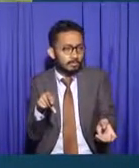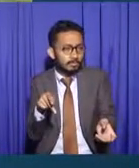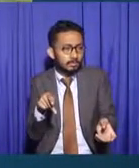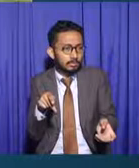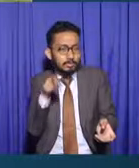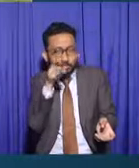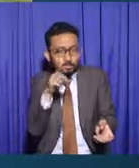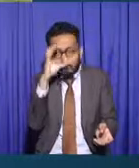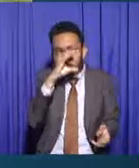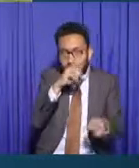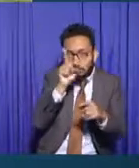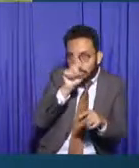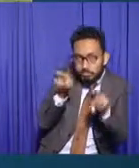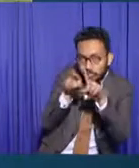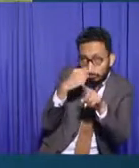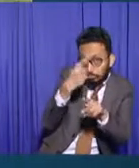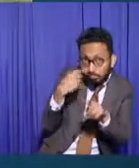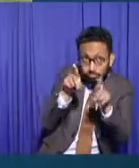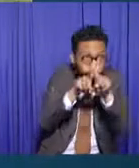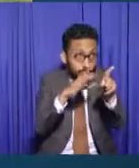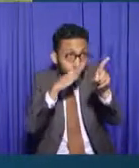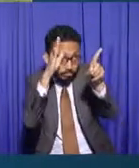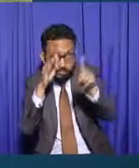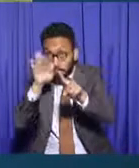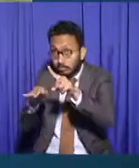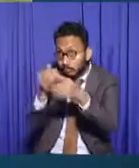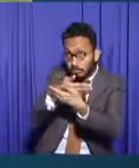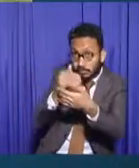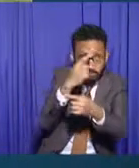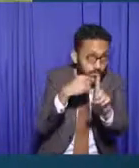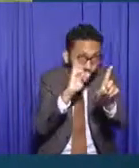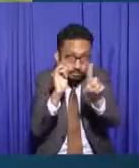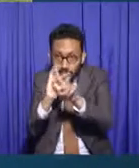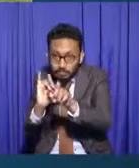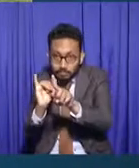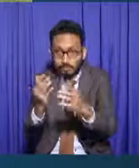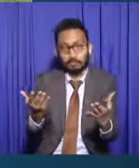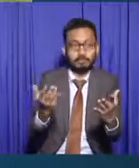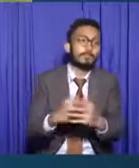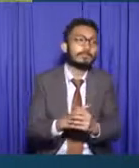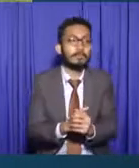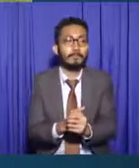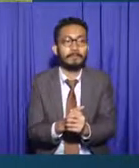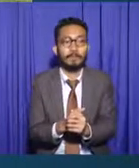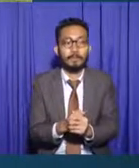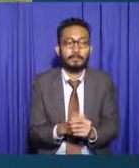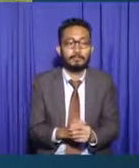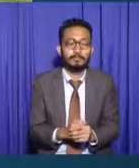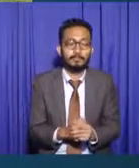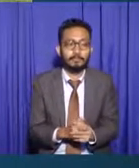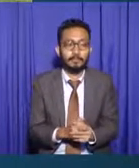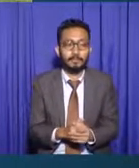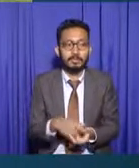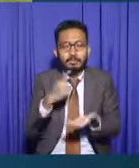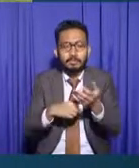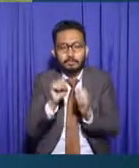atau pasti anda sering mencari persamaan anda dengan ibu bapak